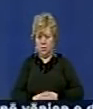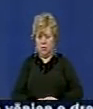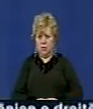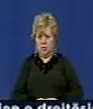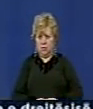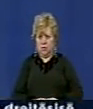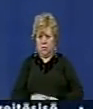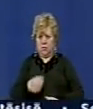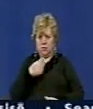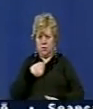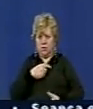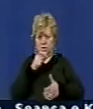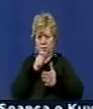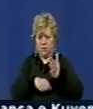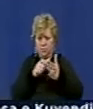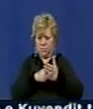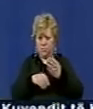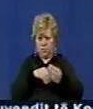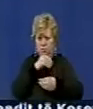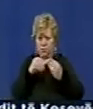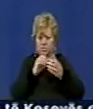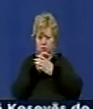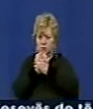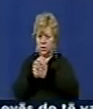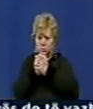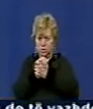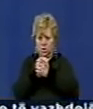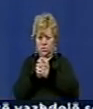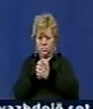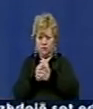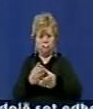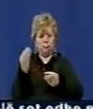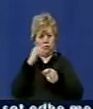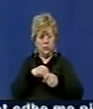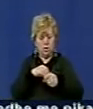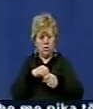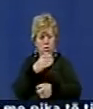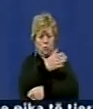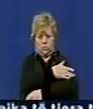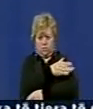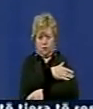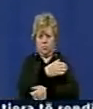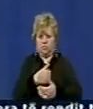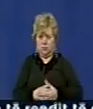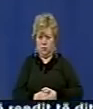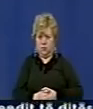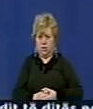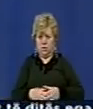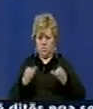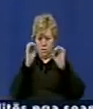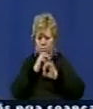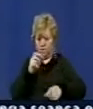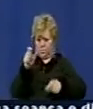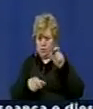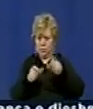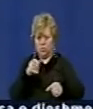Unë kam antarë të ngushtë të familjes dhe miqë të shumtë që kanë qenë pjesë aktive ushtrisë qlirimtare të Kosovës. Asnjëri nga ata nuk